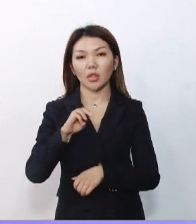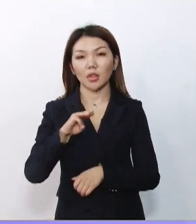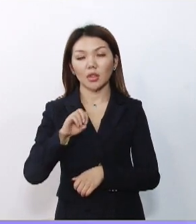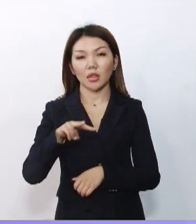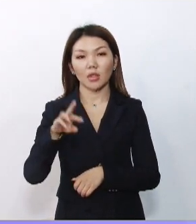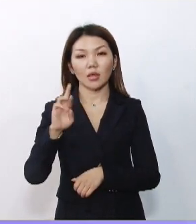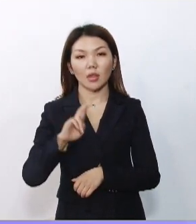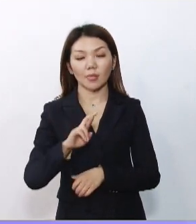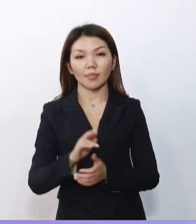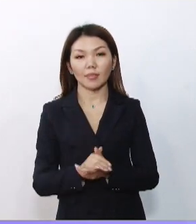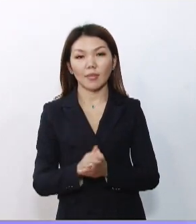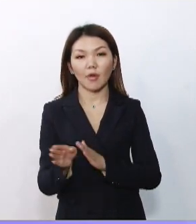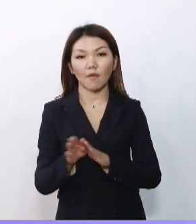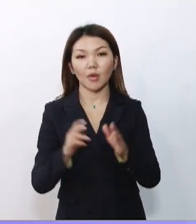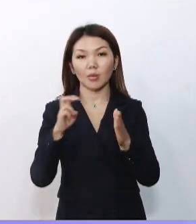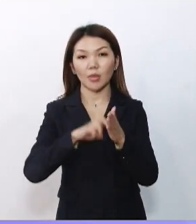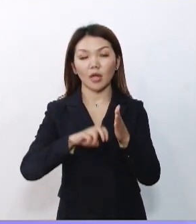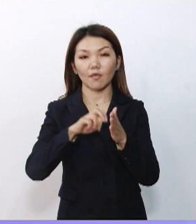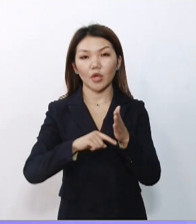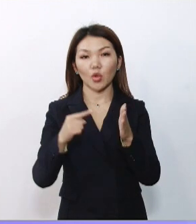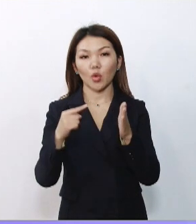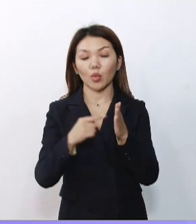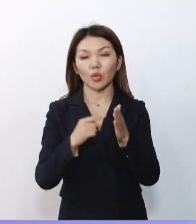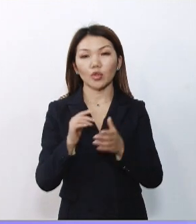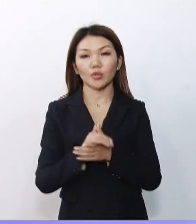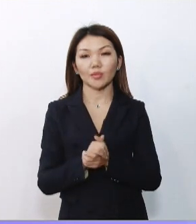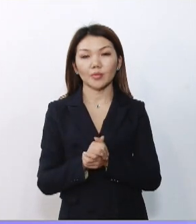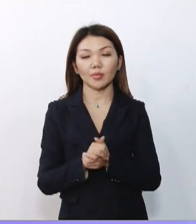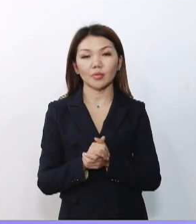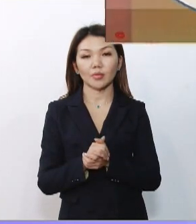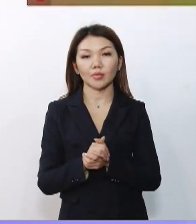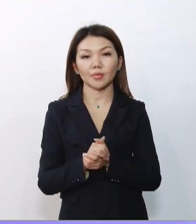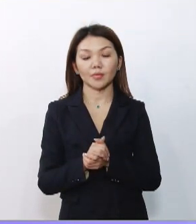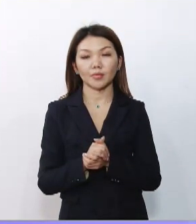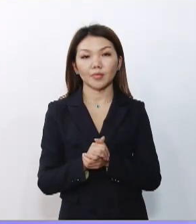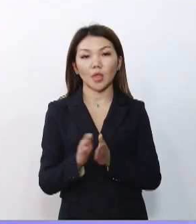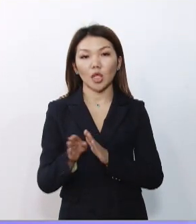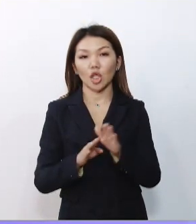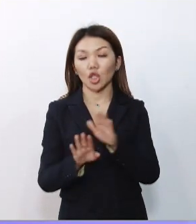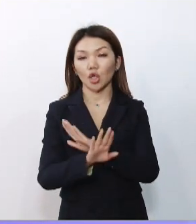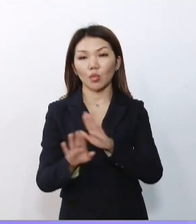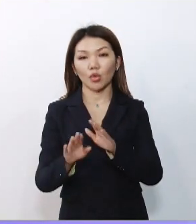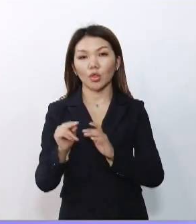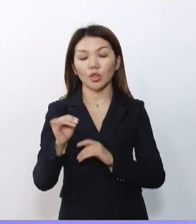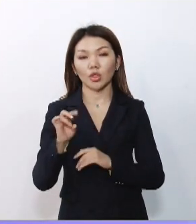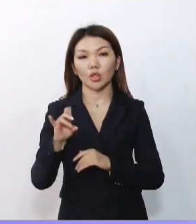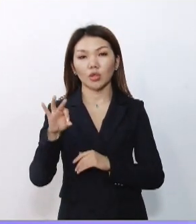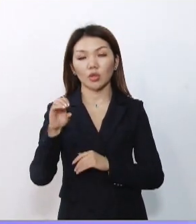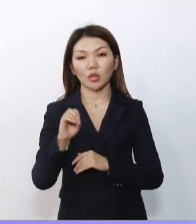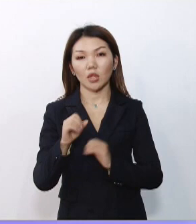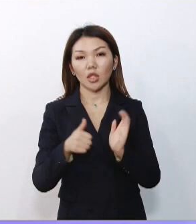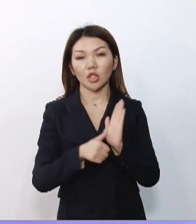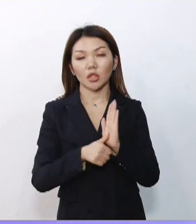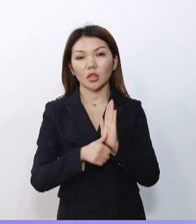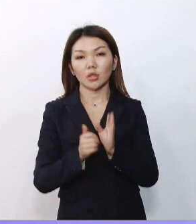Выполним проверку. Умножим значение неполного частного 6